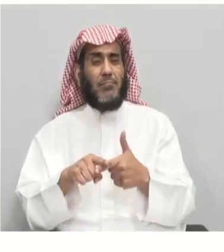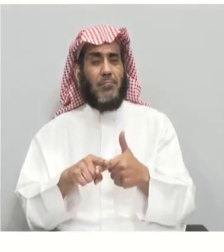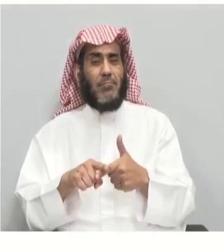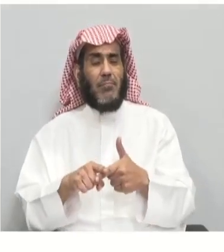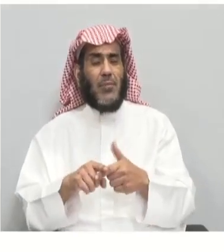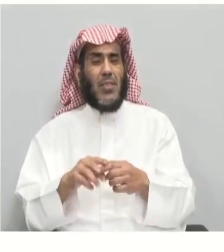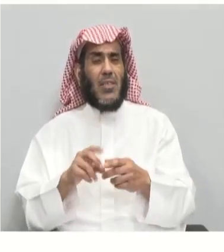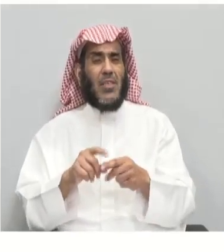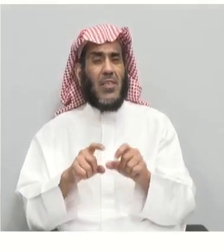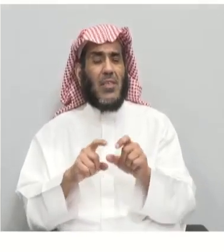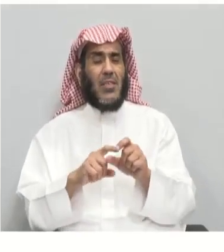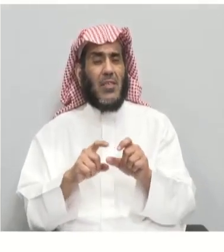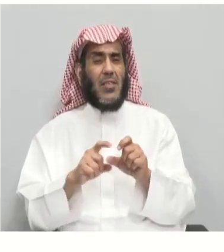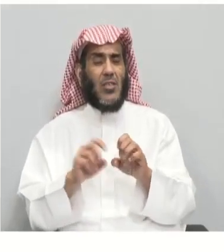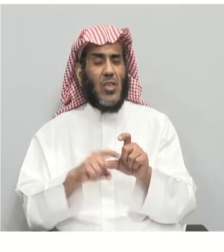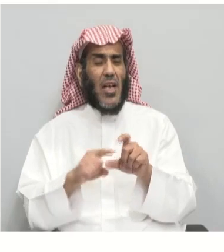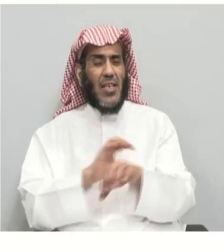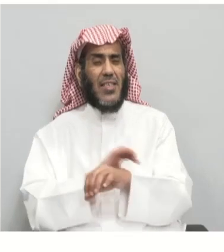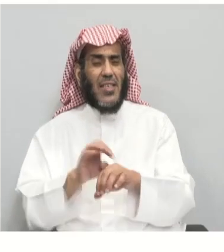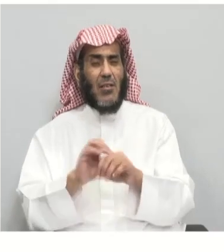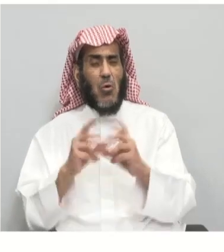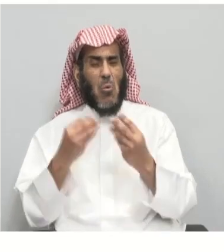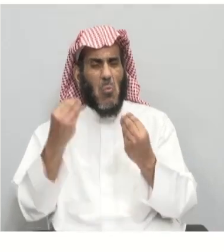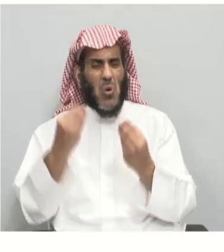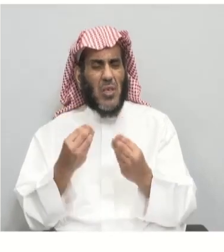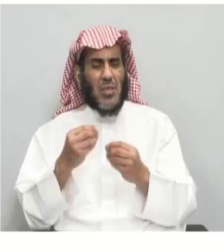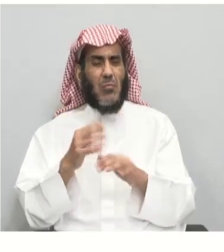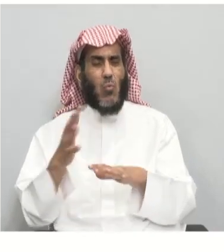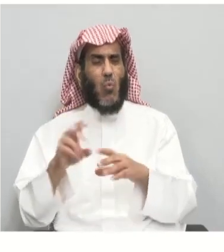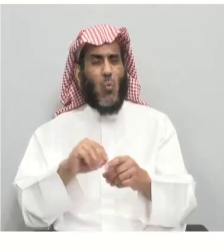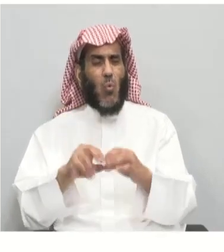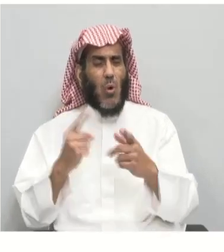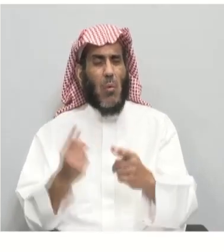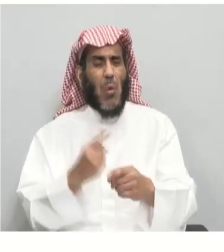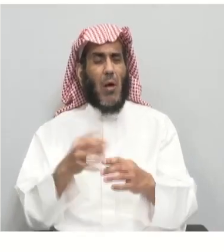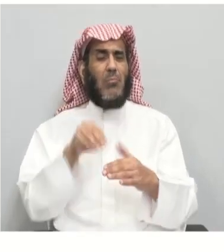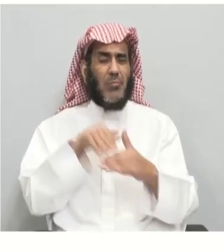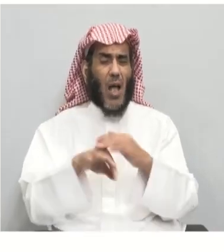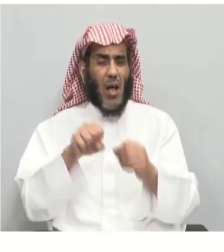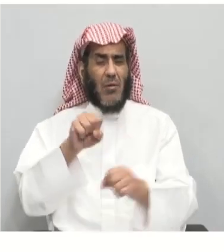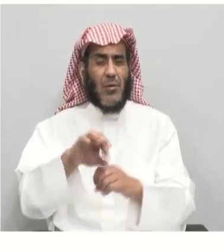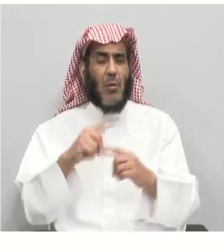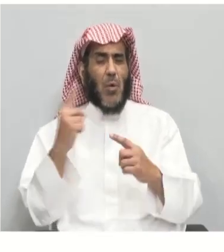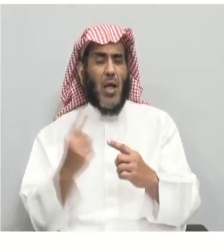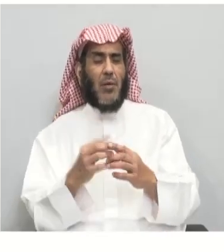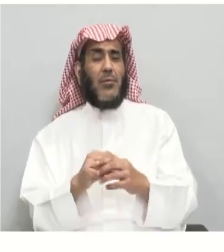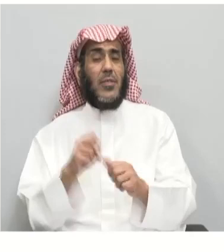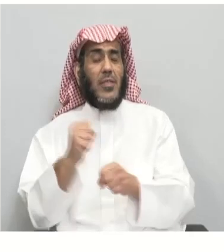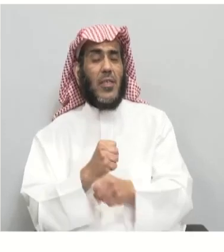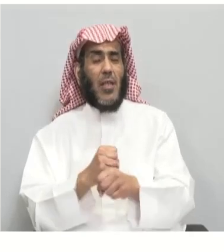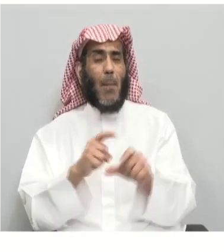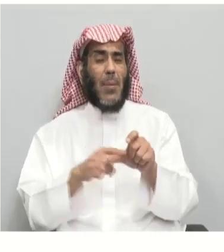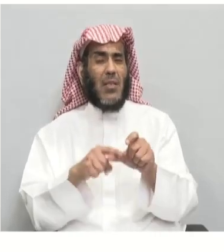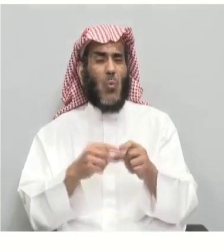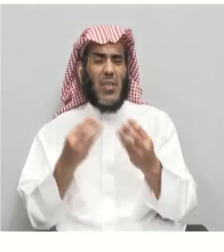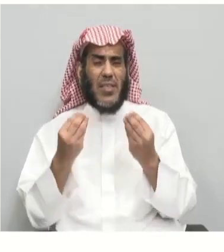جهاز لغسل الصحون مرشد لي لاستهلاك الماء ايضا استخدام ادوات